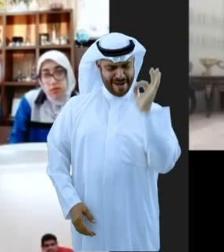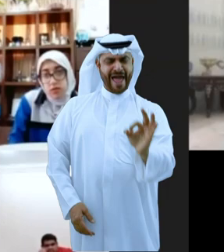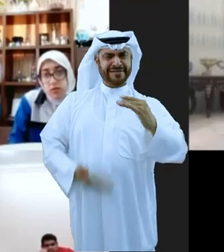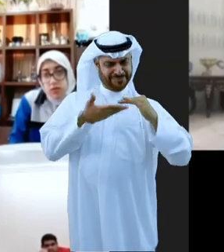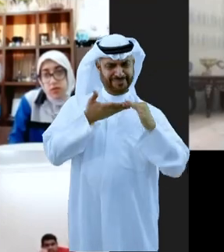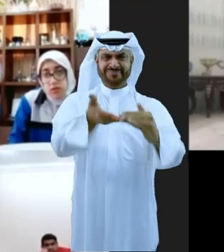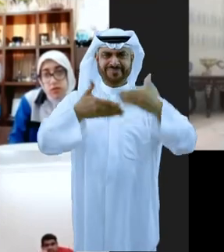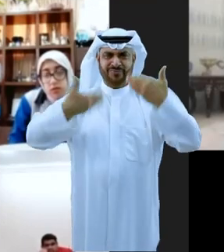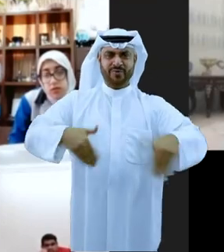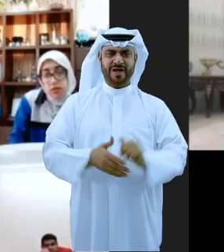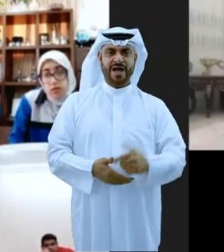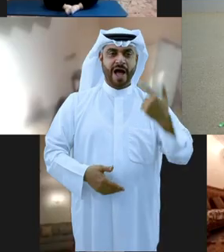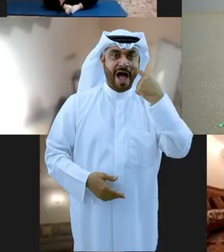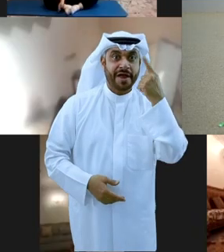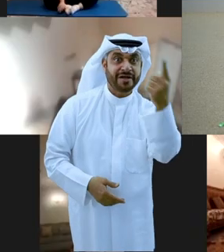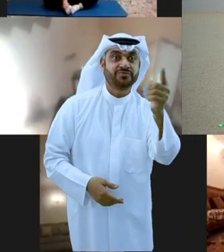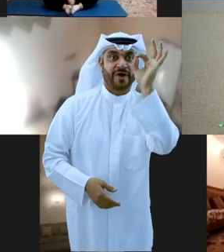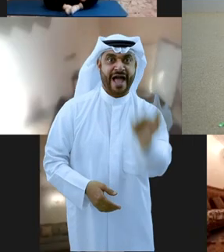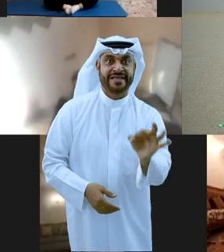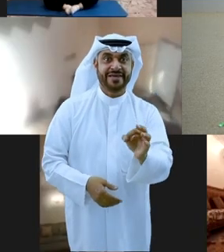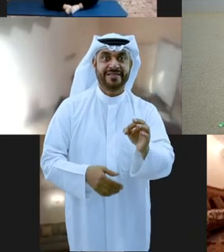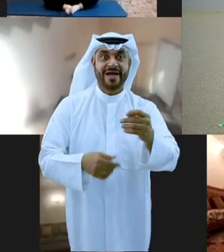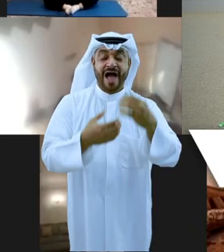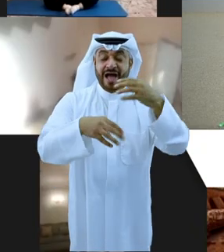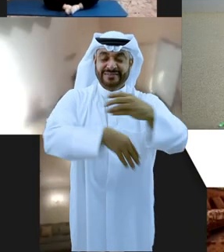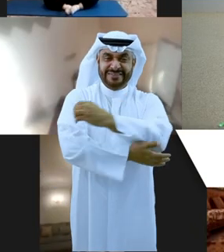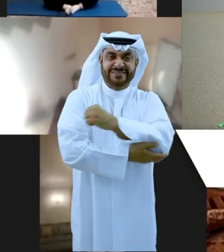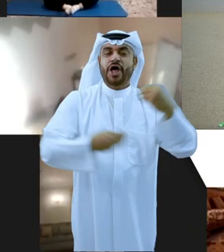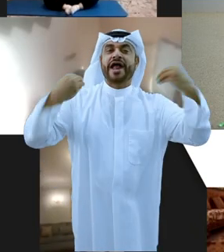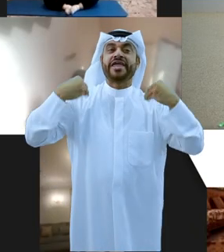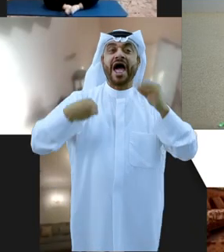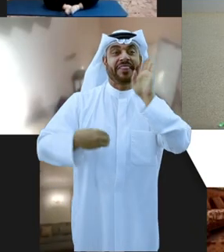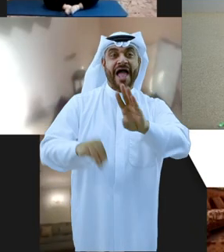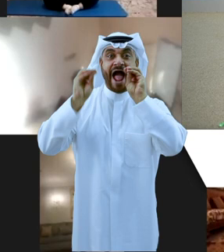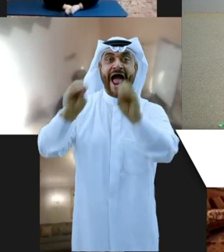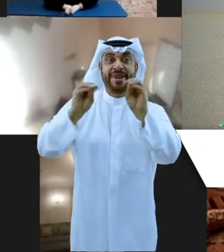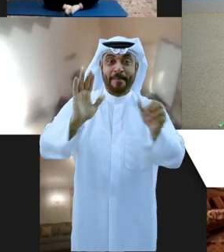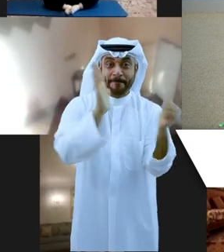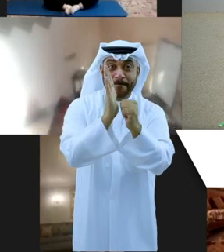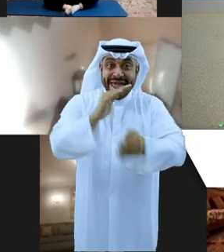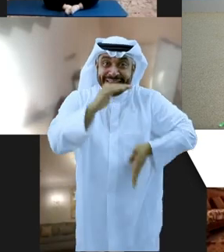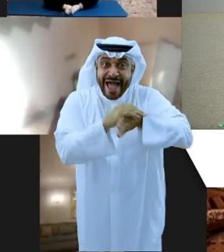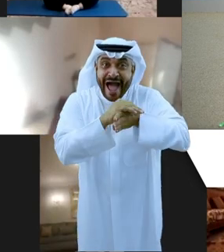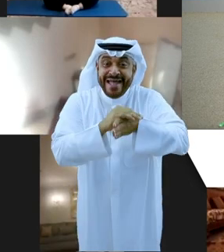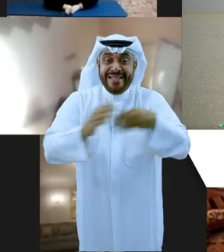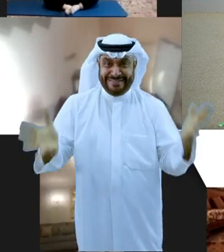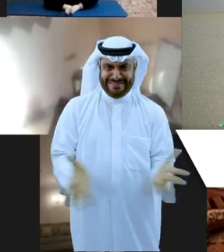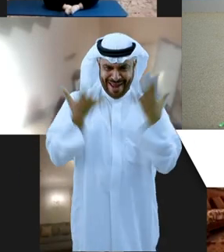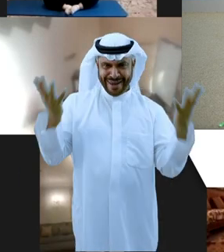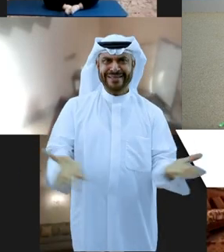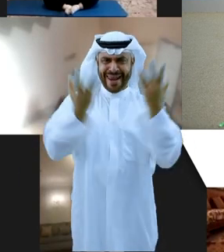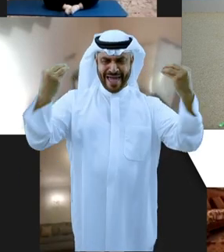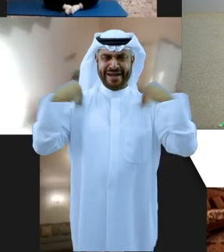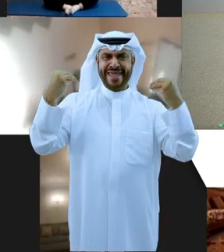يبيلها إرادة. راح أتأكد أن أنا أشد إيدي كثر ما أقدر، وأتأكد أن